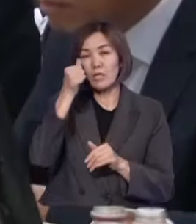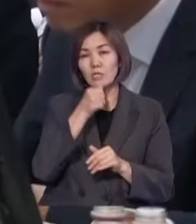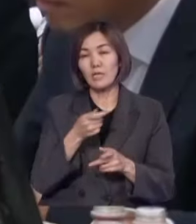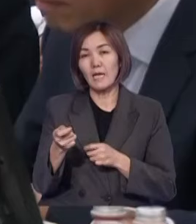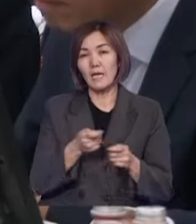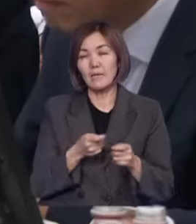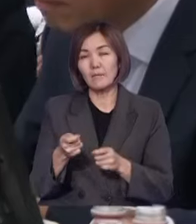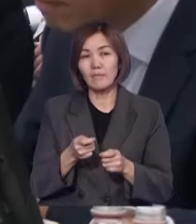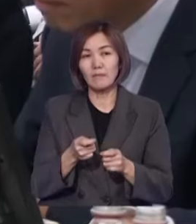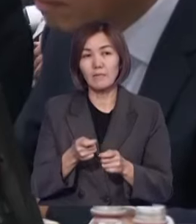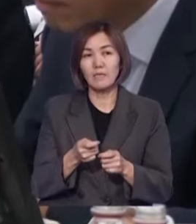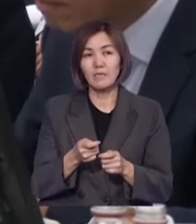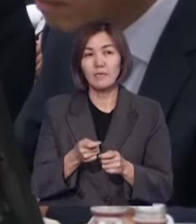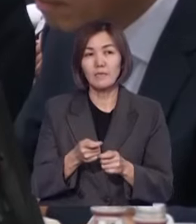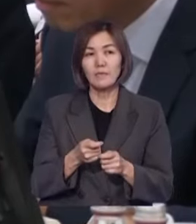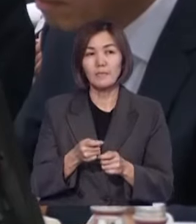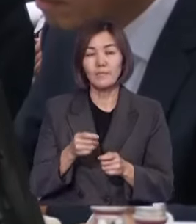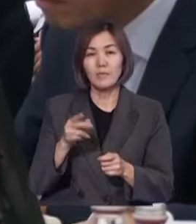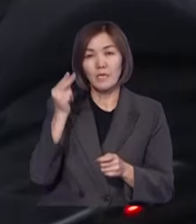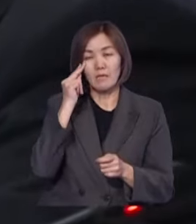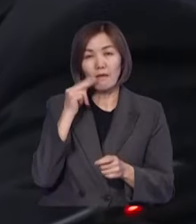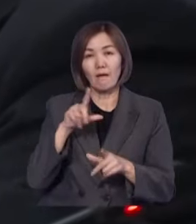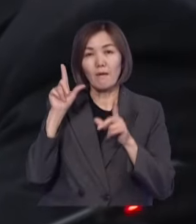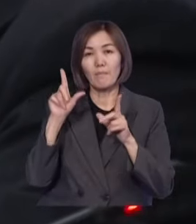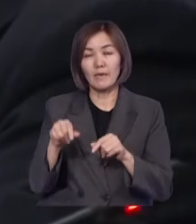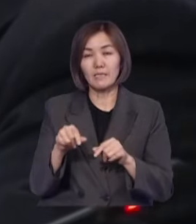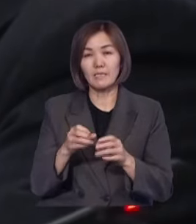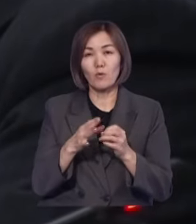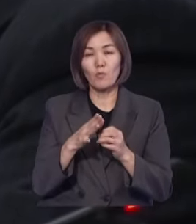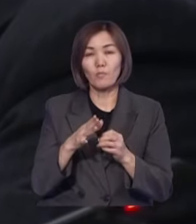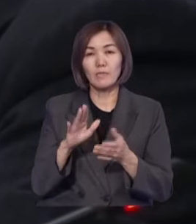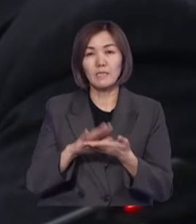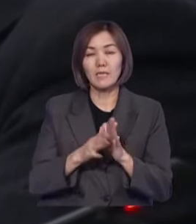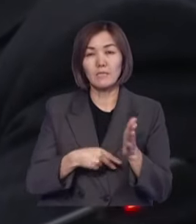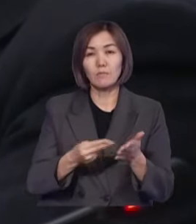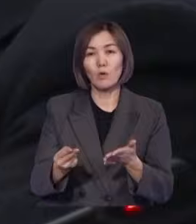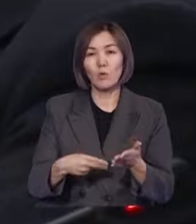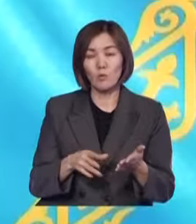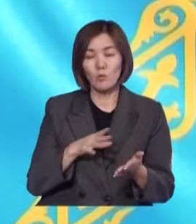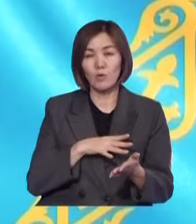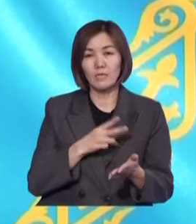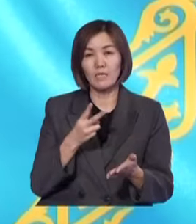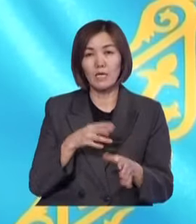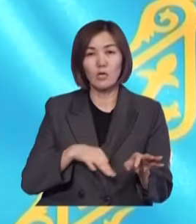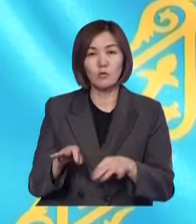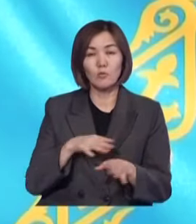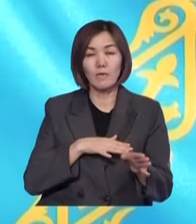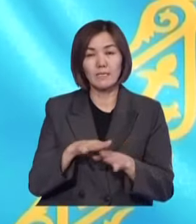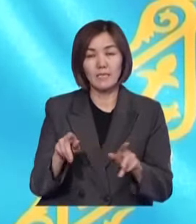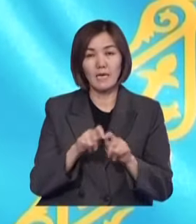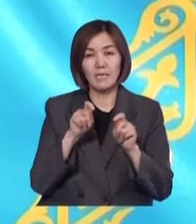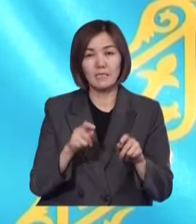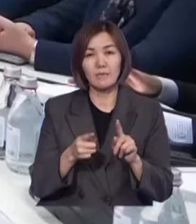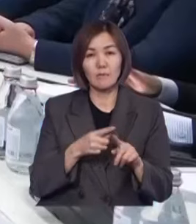әкімдігі өкілдерінің Үрімші қаласына жұмыс сапары барысында 15 меморандумға қол қойылды. Оның ішінде екі жоба іске қосылса,